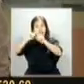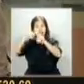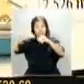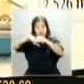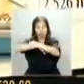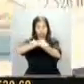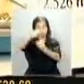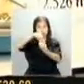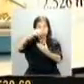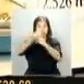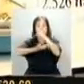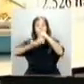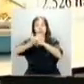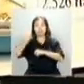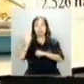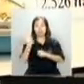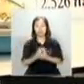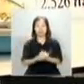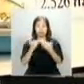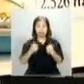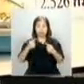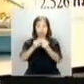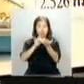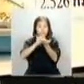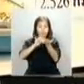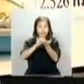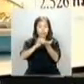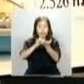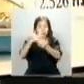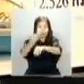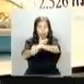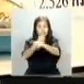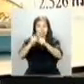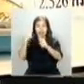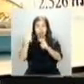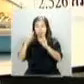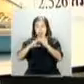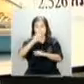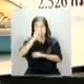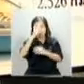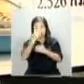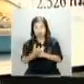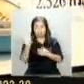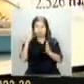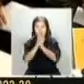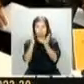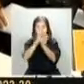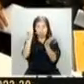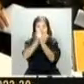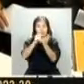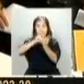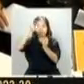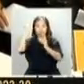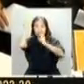ค่ะยาไอซ์น้ำหนักกว่า2กิโลกรัมและหนังสือเดินทางประเทศมาเลเซียตำรวจปราบปรามยาเสพติ